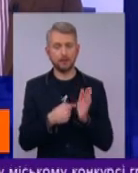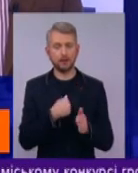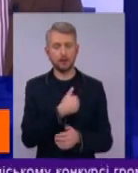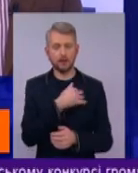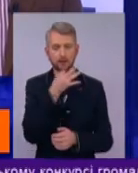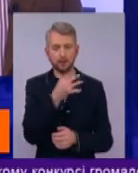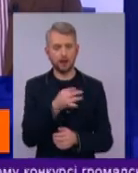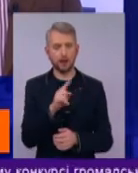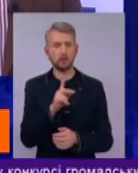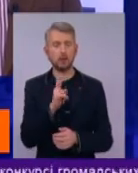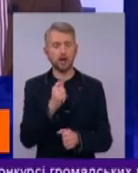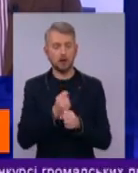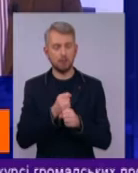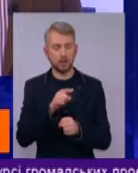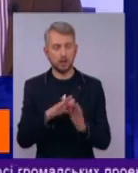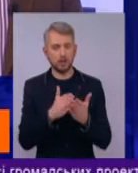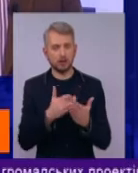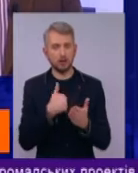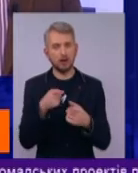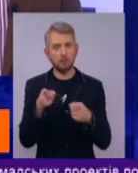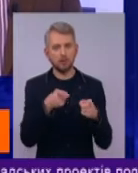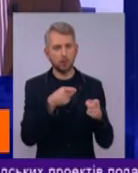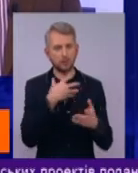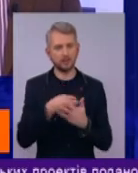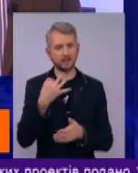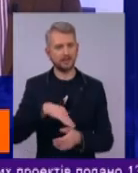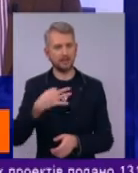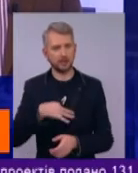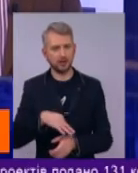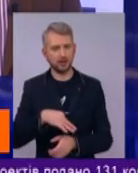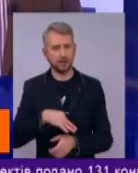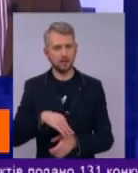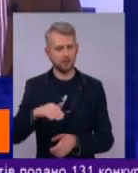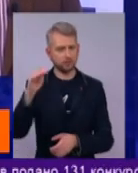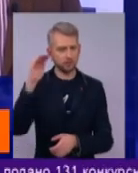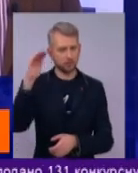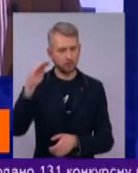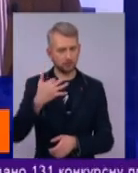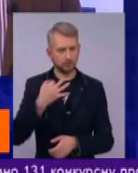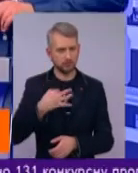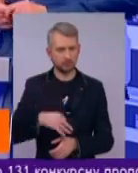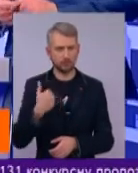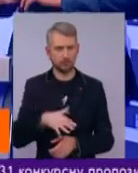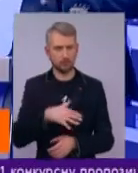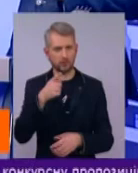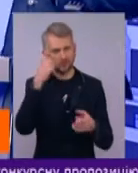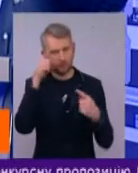сказать, что к работе над этой книгой я привлек своих уже сыновей, взрослых, творчески